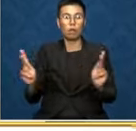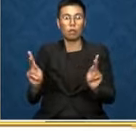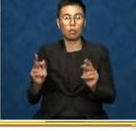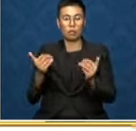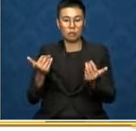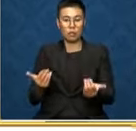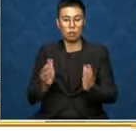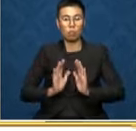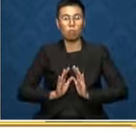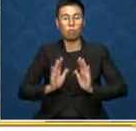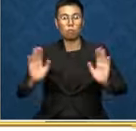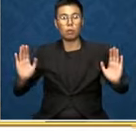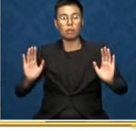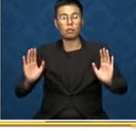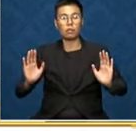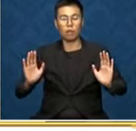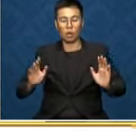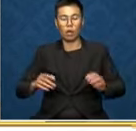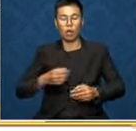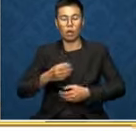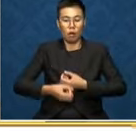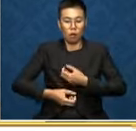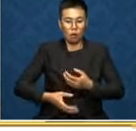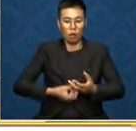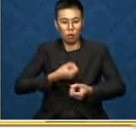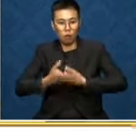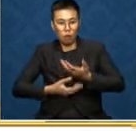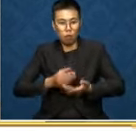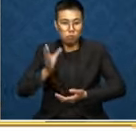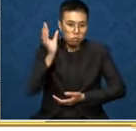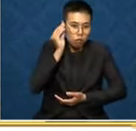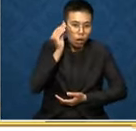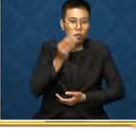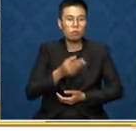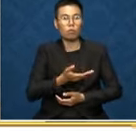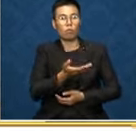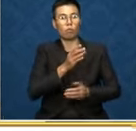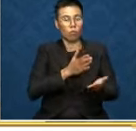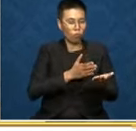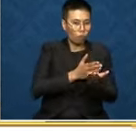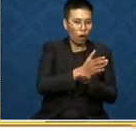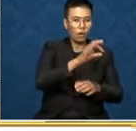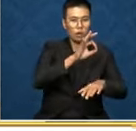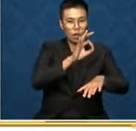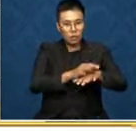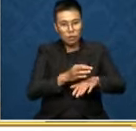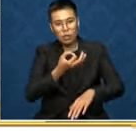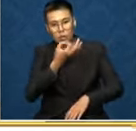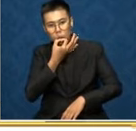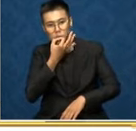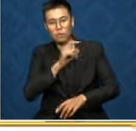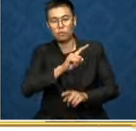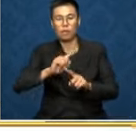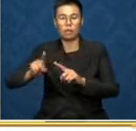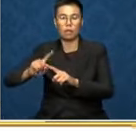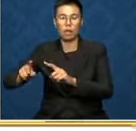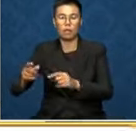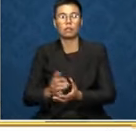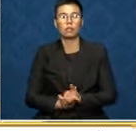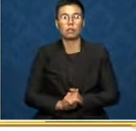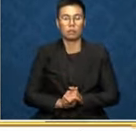เปิดรับฟังความเห็นจากทุกภาคส่วนอยู่แล้วข้อมูลเหล่านี้จะเป็นประโยชน์อย่างยิ่งทำให้เสียงของทุกภาคส่วนได้มีส่วนร่วมในการออก